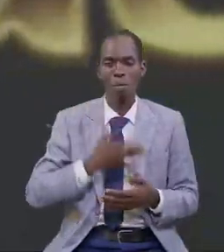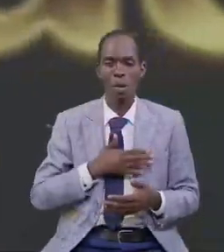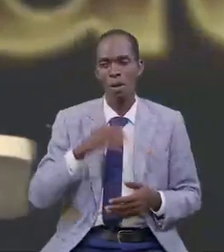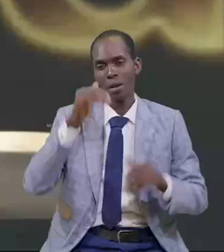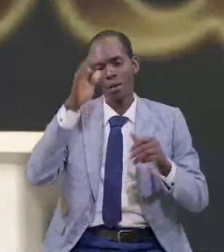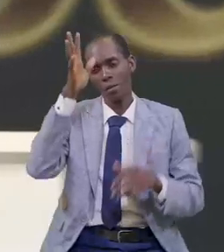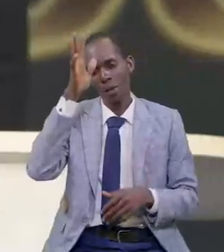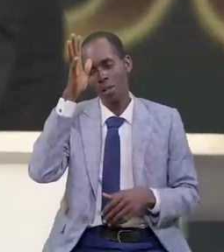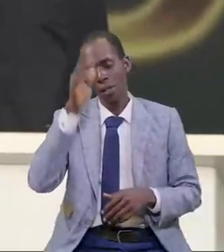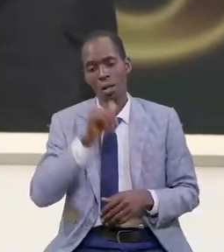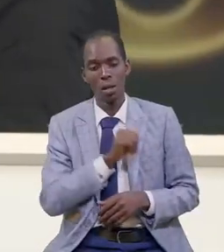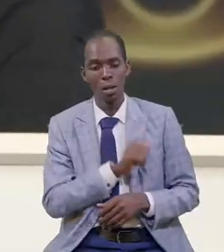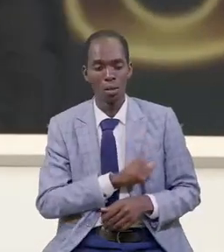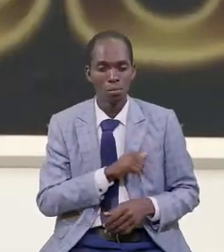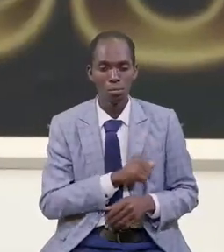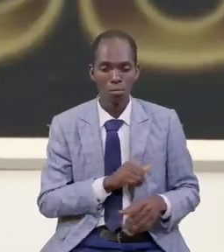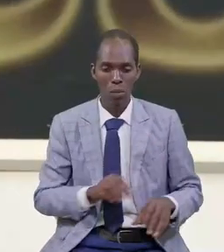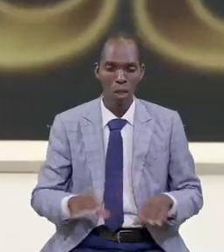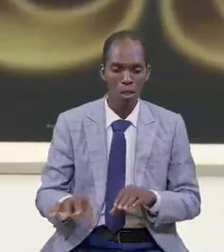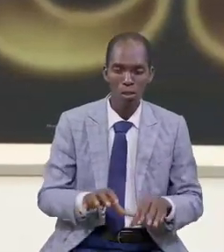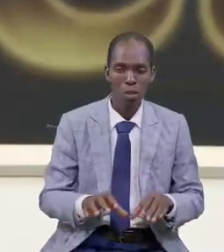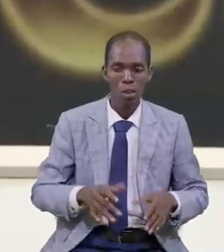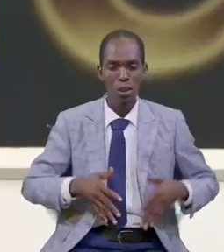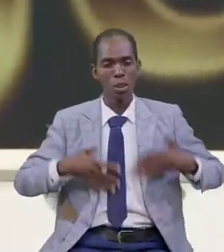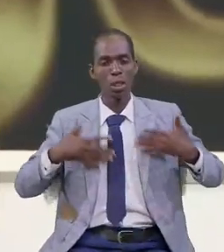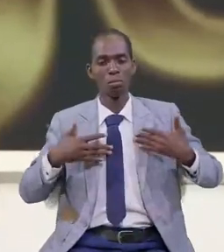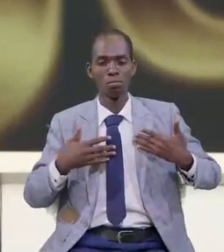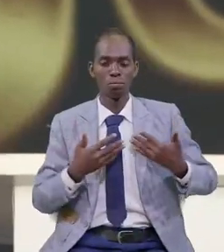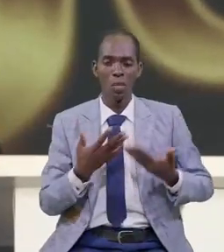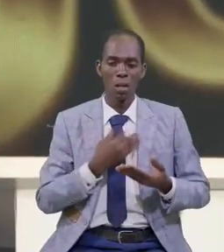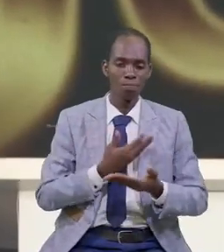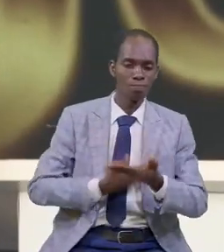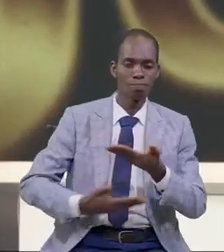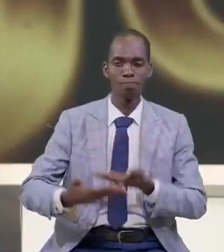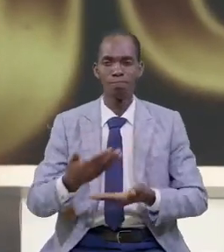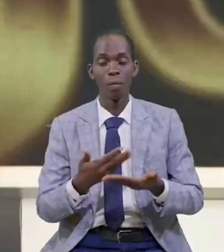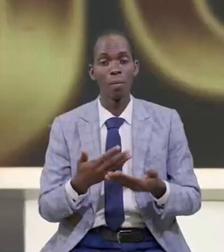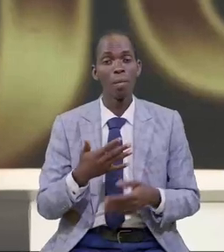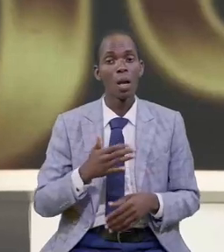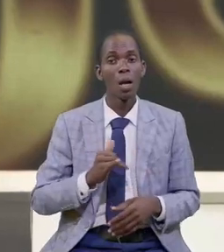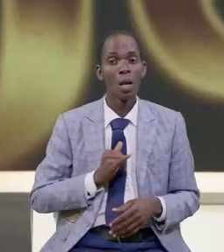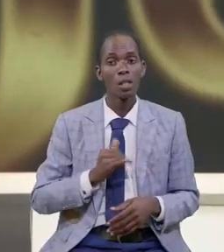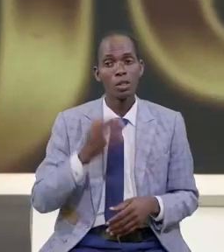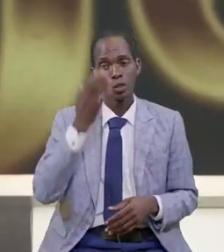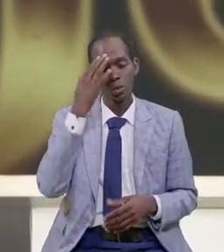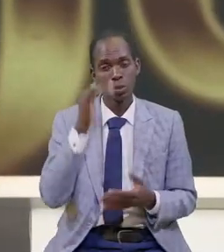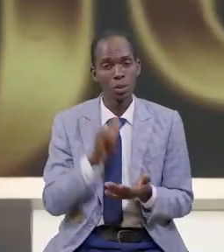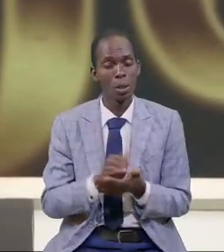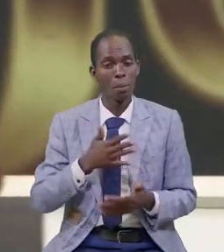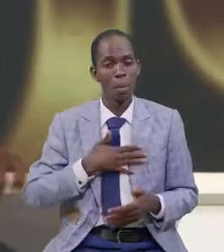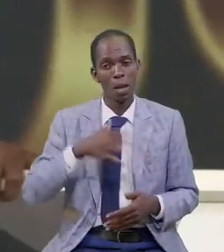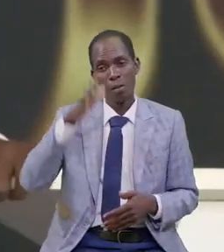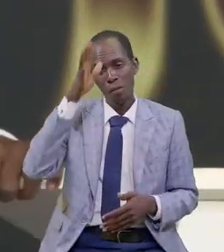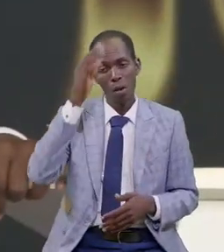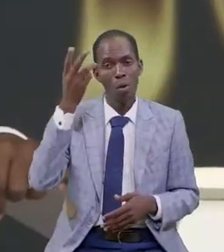son attitude sa vie la sa relation et savait mon mon papa est un